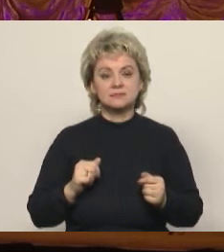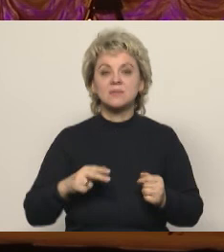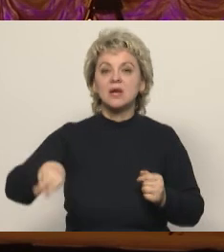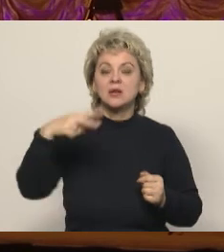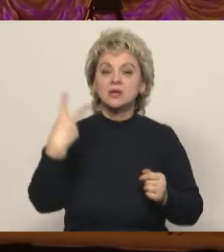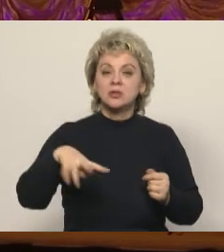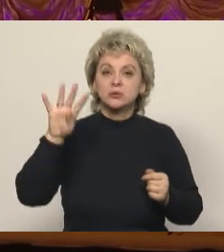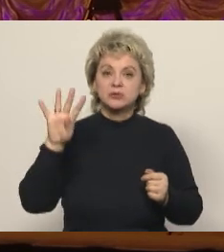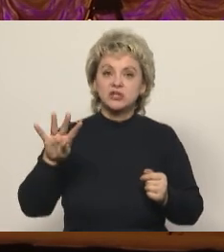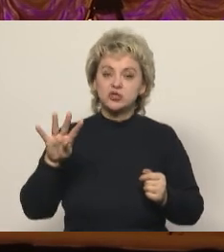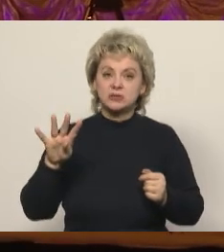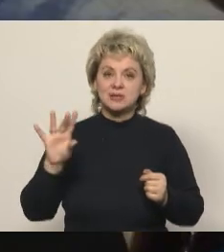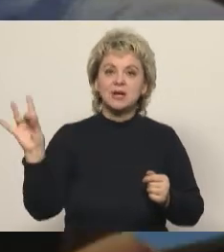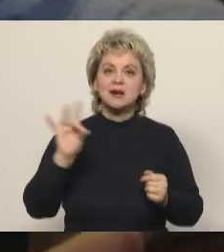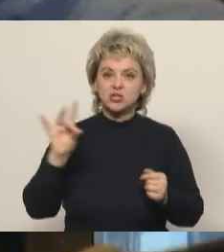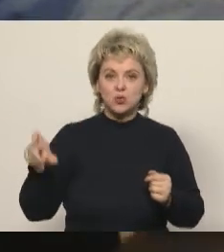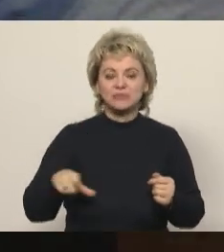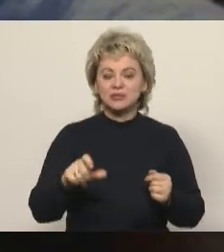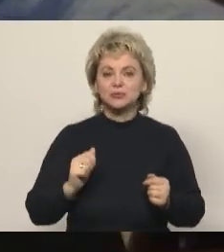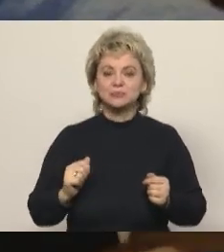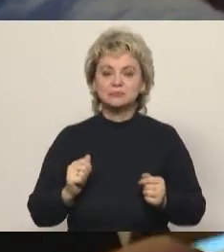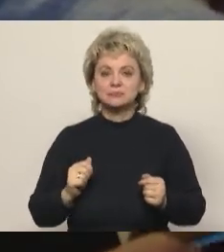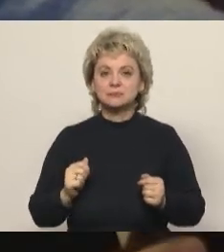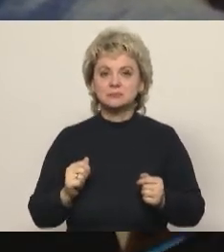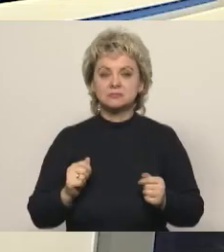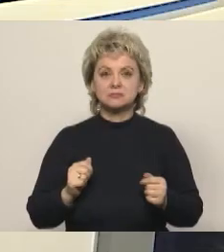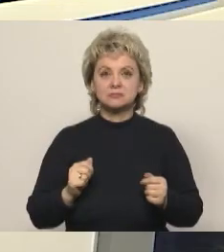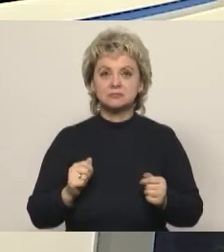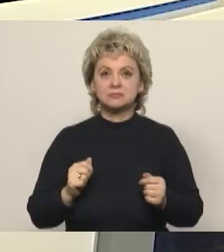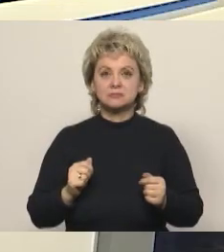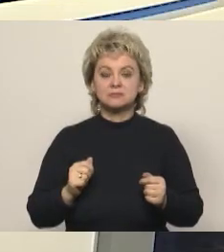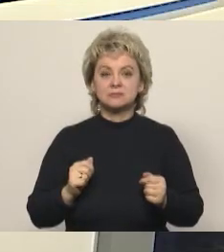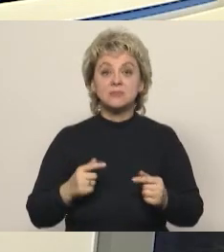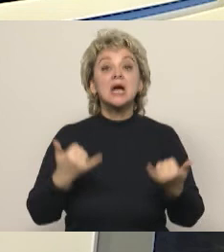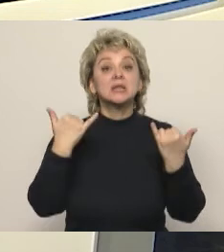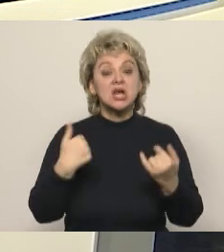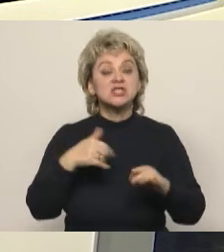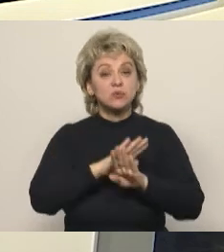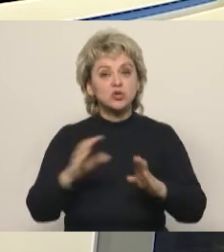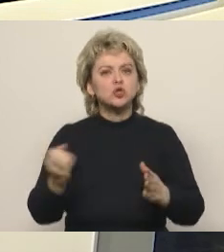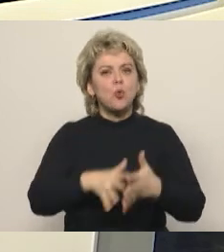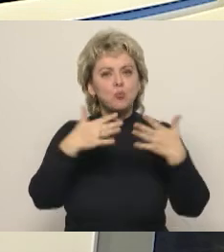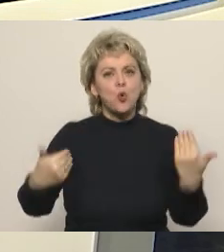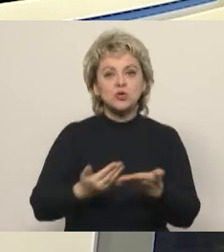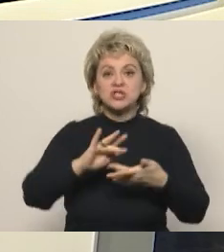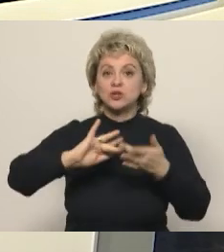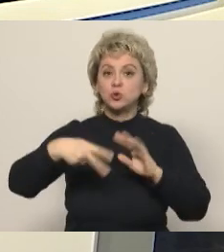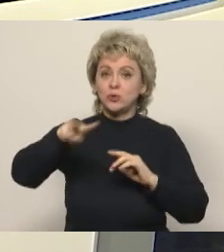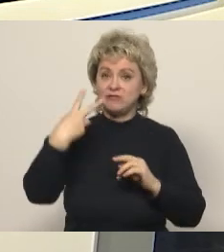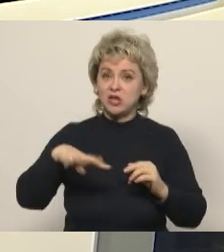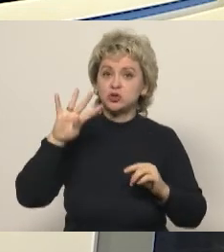Олеся Слонько, Юрий Санкин, Дон-24, Ростов-на-Дону. На сегодня у меня все еще больше новостей на